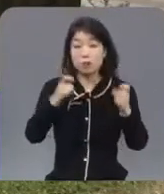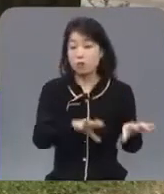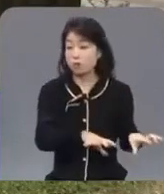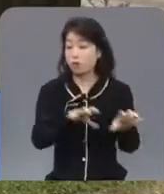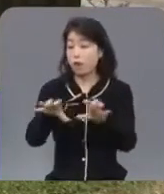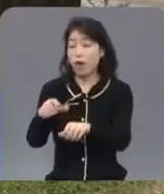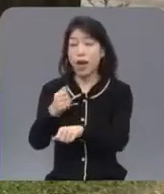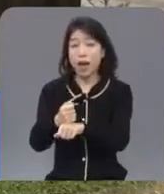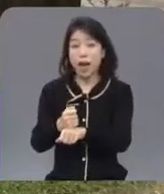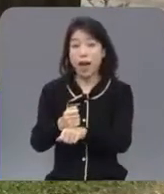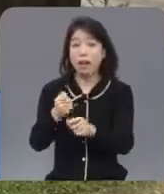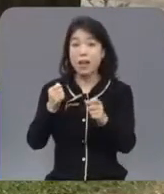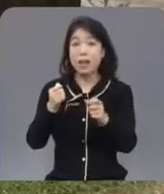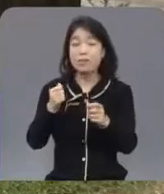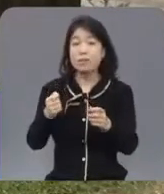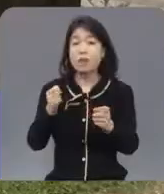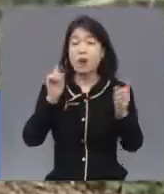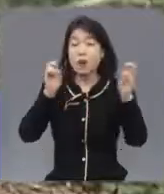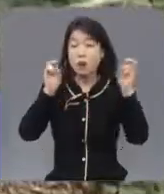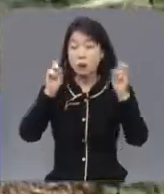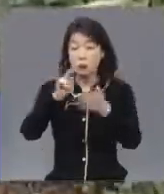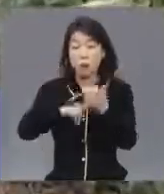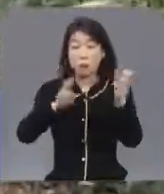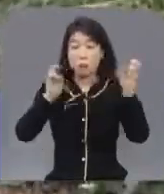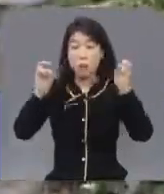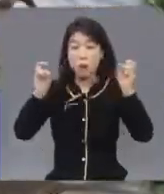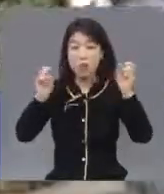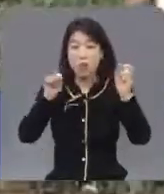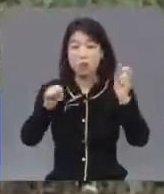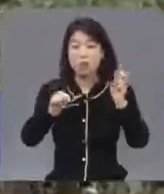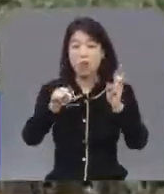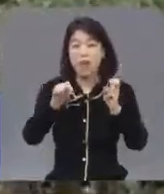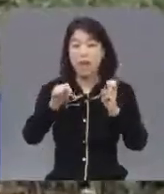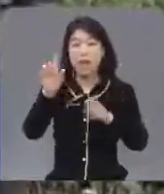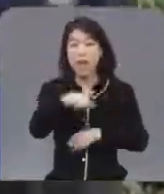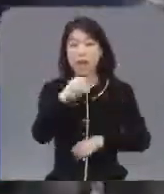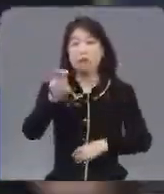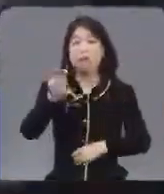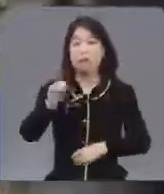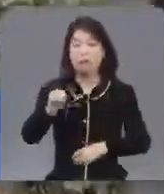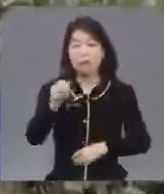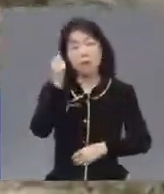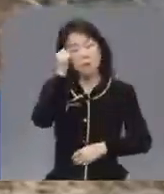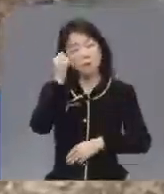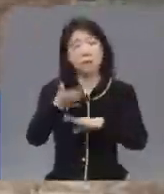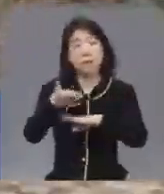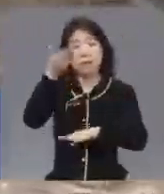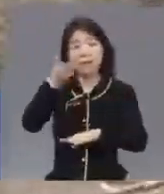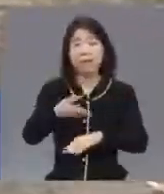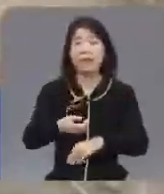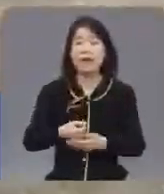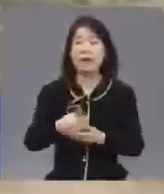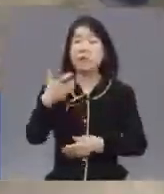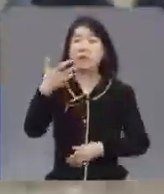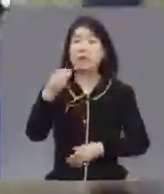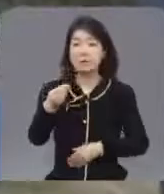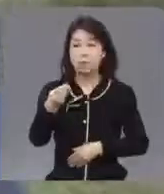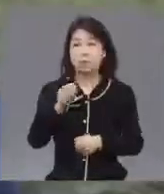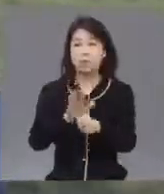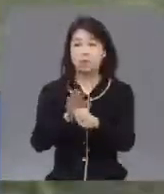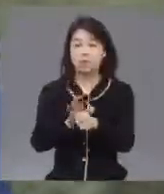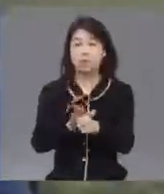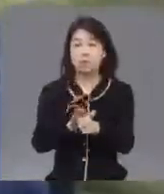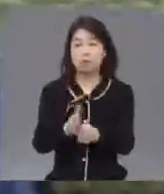경우에 여행상품을 판매하는 여행사에 당일 여행 40만원 1박 이상 여행 80만 원의